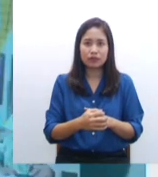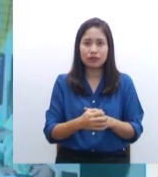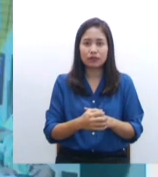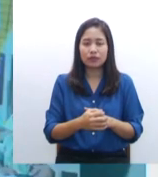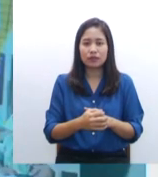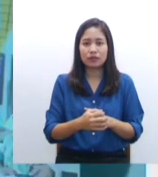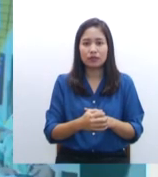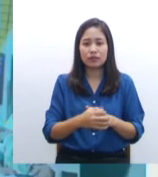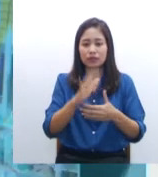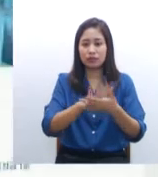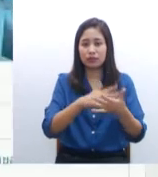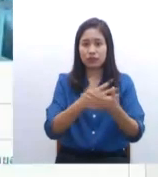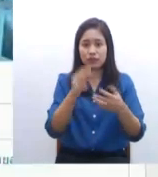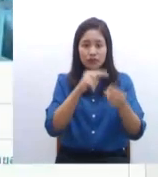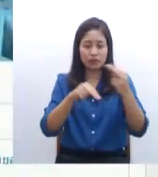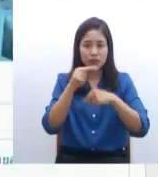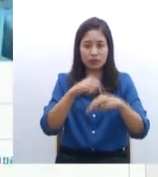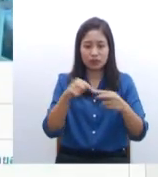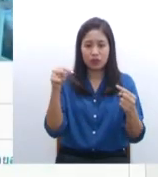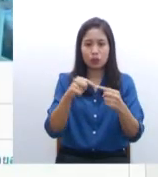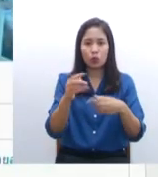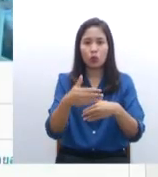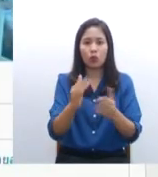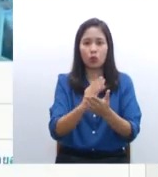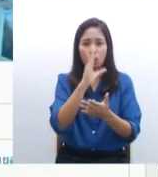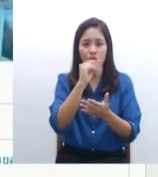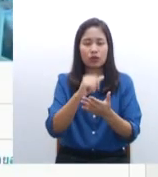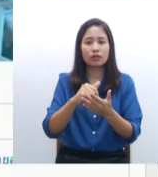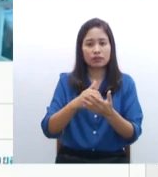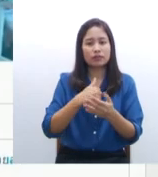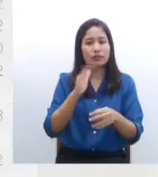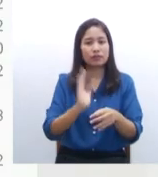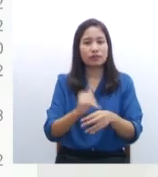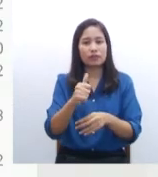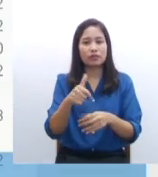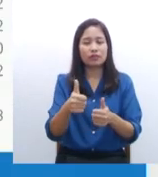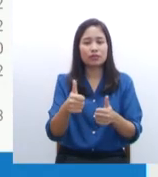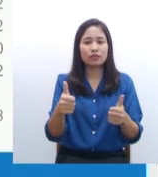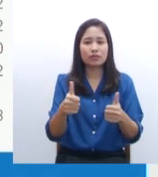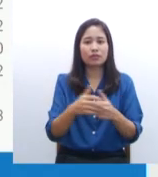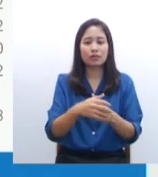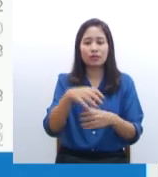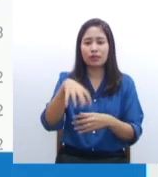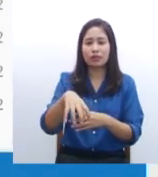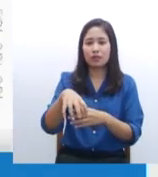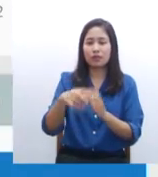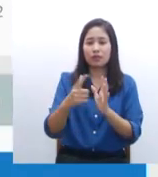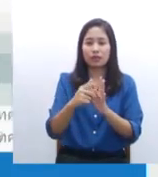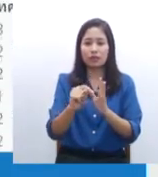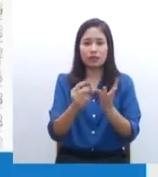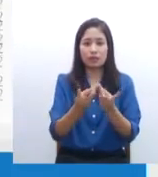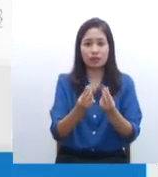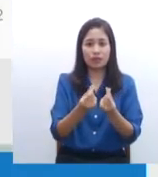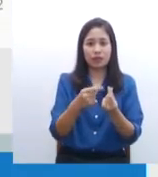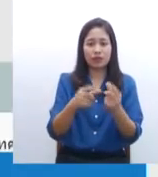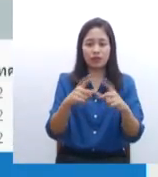การดำเนินการนิเทศสะท้อนผลสู่ห้องเรียนด้วยระบบสกูโน้ตสำนักงานเขตพื้นที่การศึกษาประถมศึกษาเพช